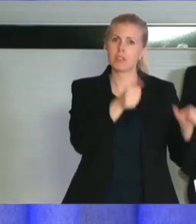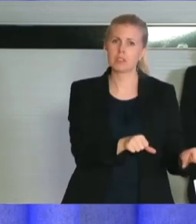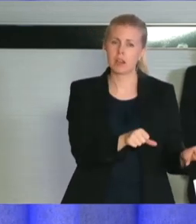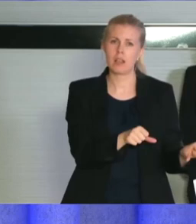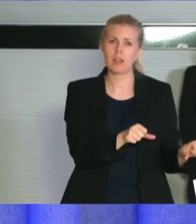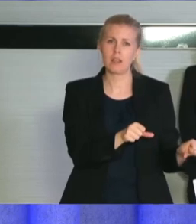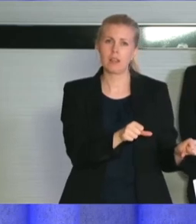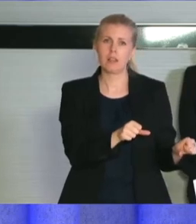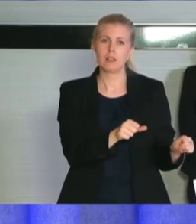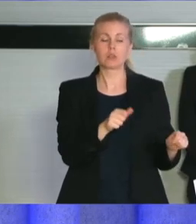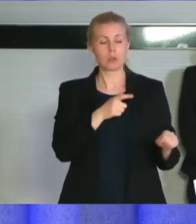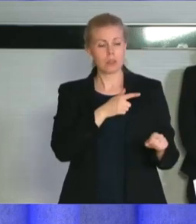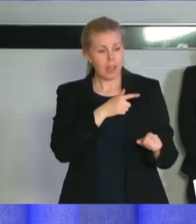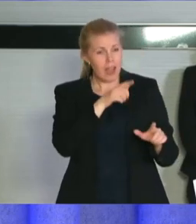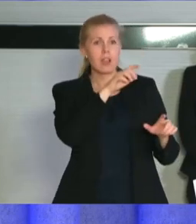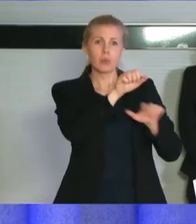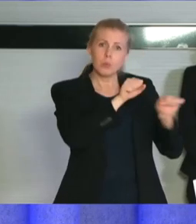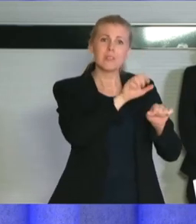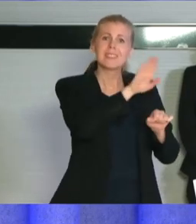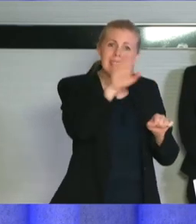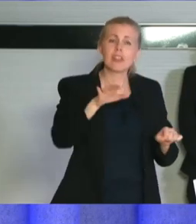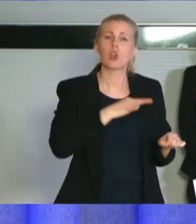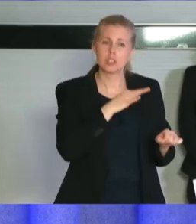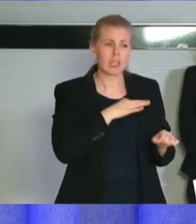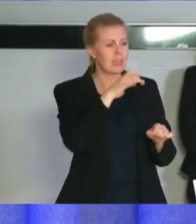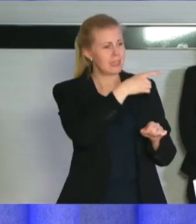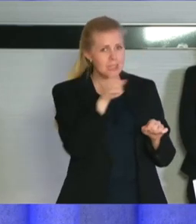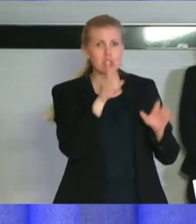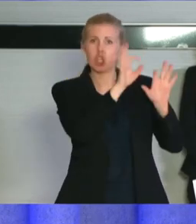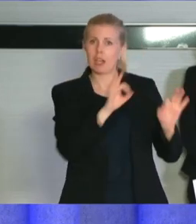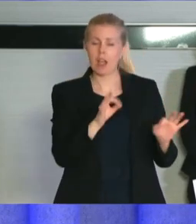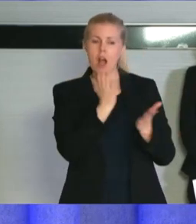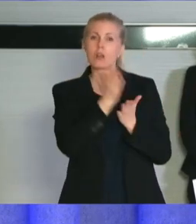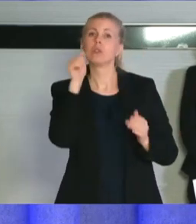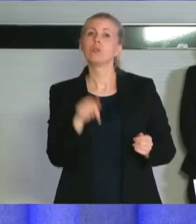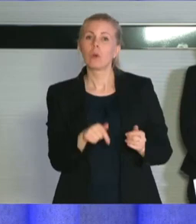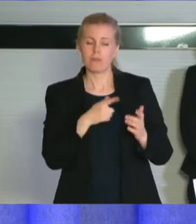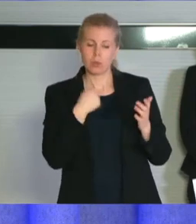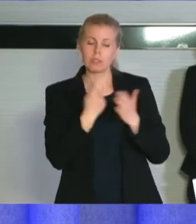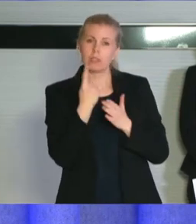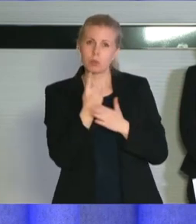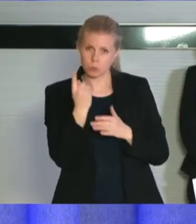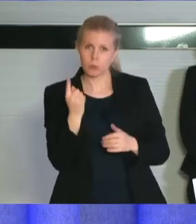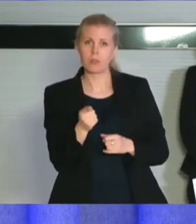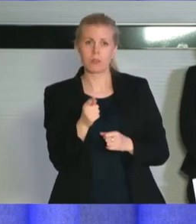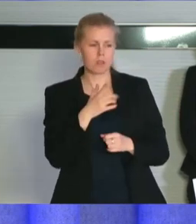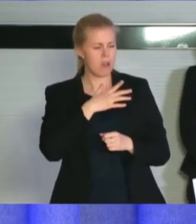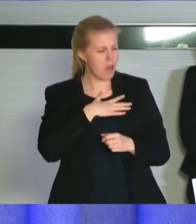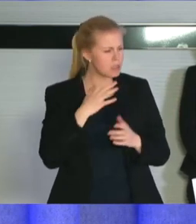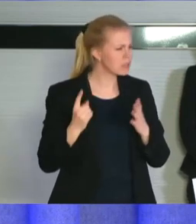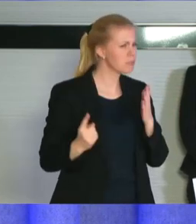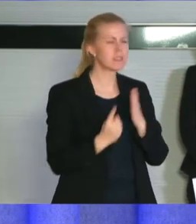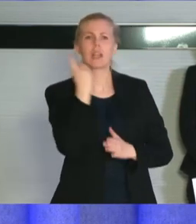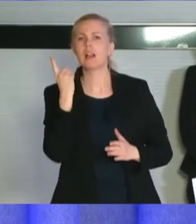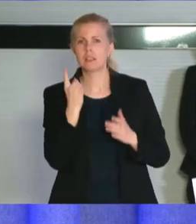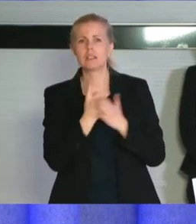det er derfor det ønsket fra kommunene var så tydelig, at nå i den situasjonen hvor vi har en helt spesiell situasjon